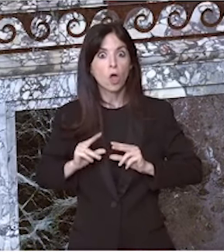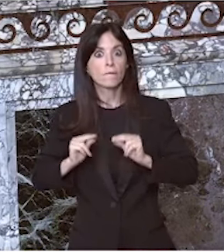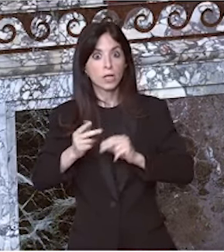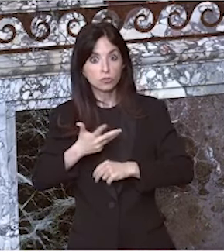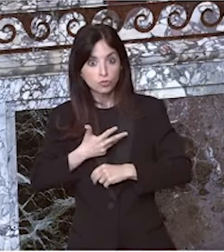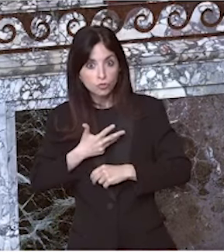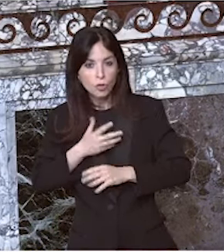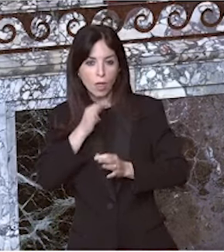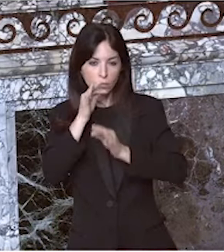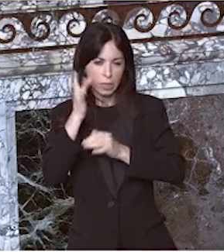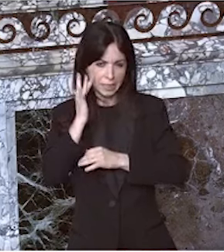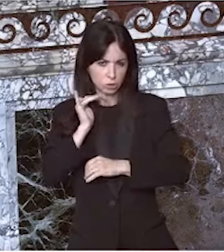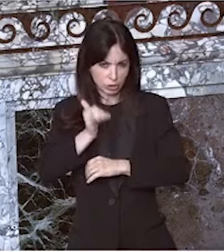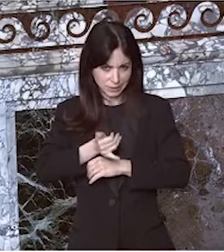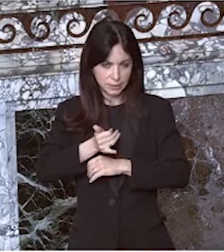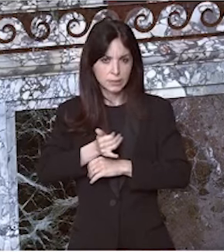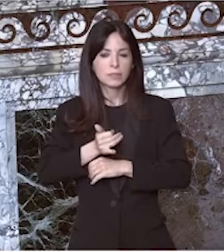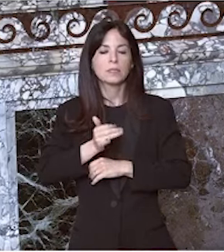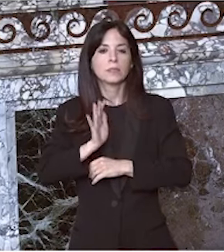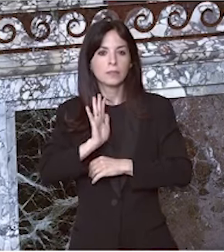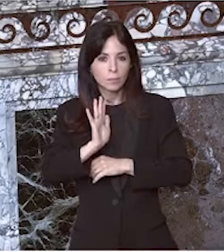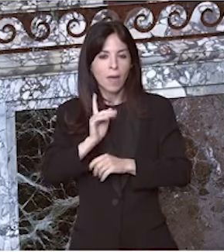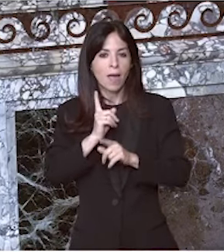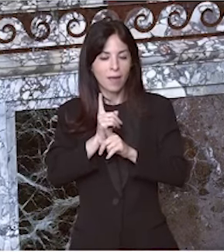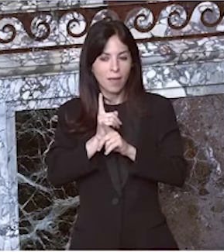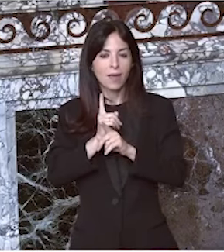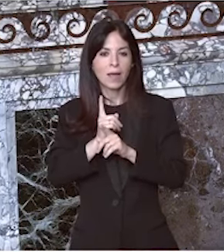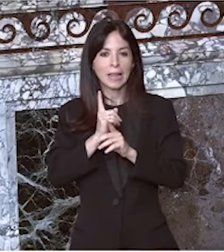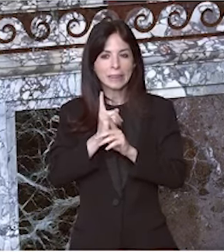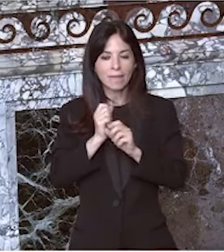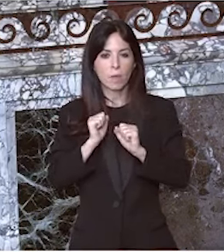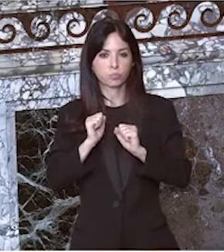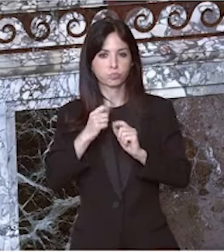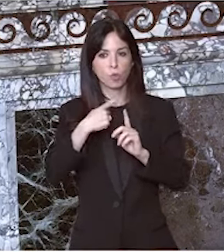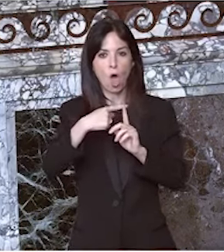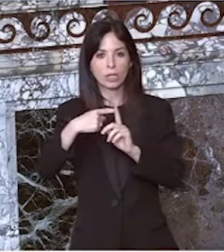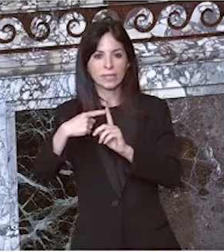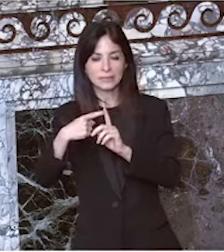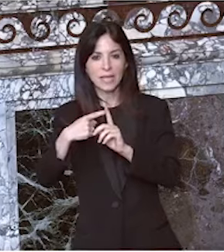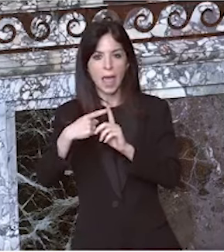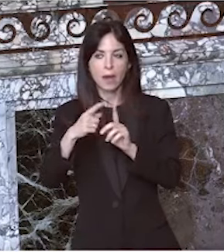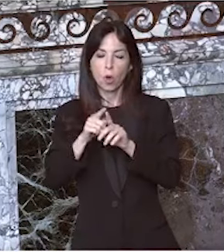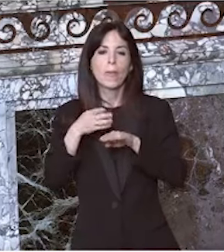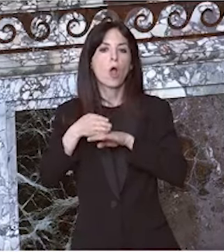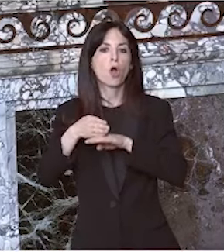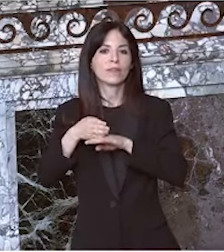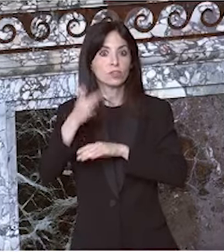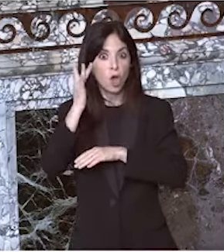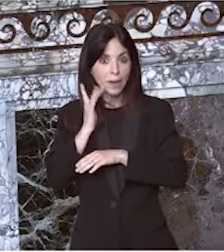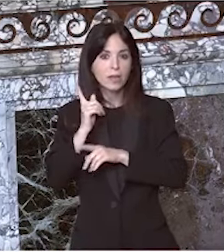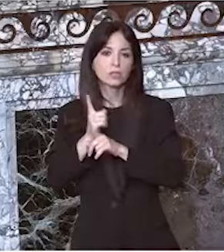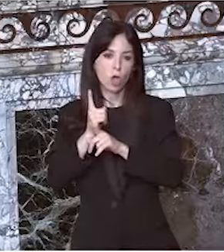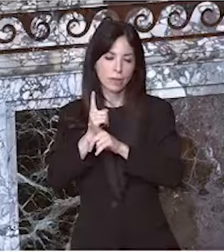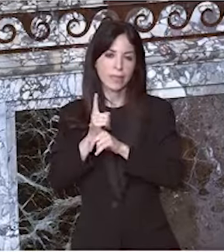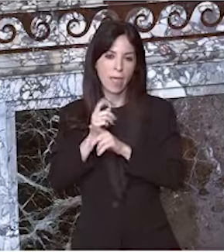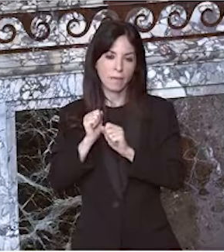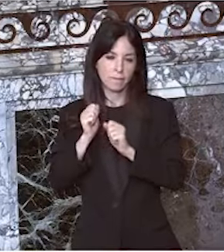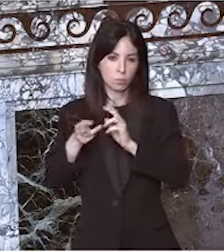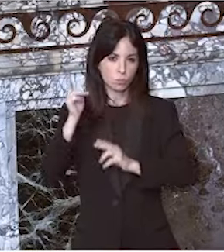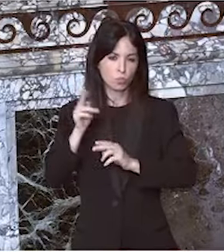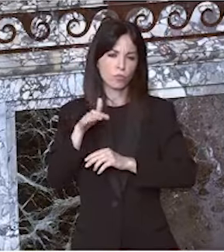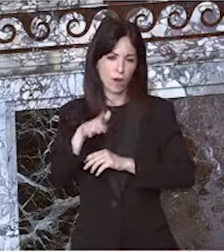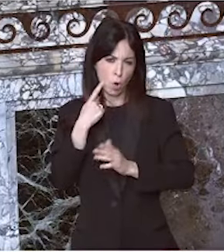innovazione implicano più rischio, vanno in parallelo potenziati i meccanismi di condivisione del rischio stesso. Su questo aspetto